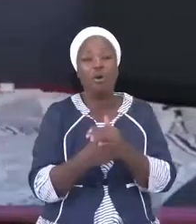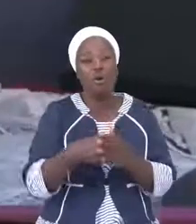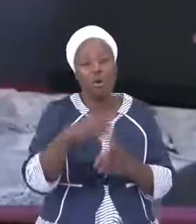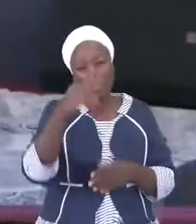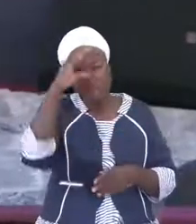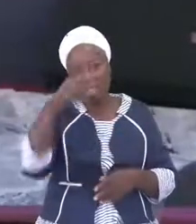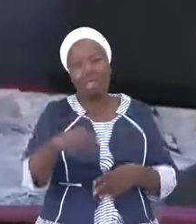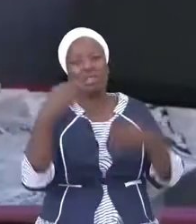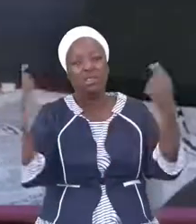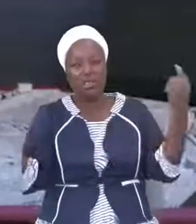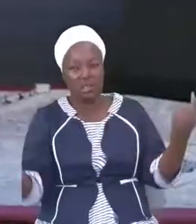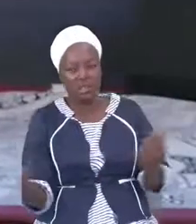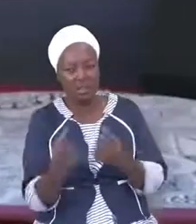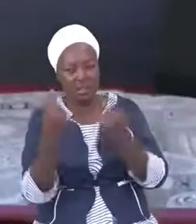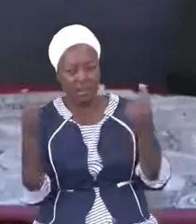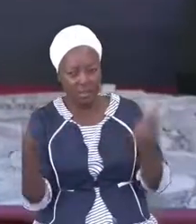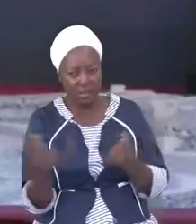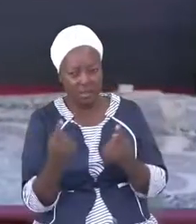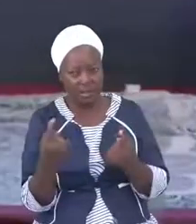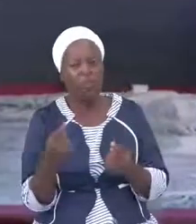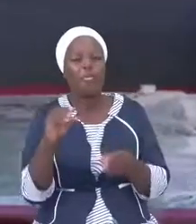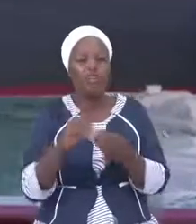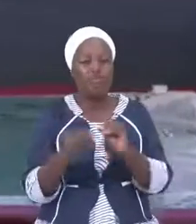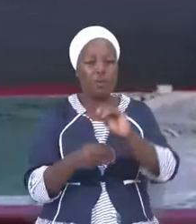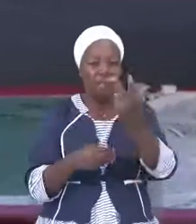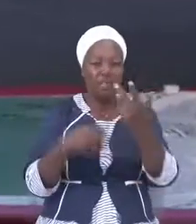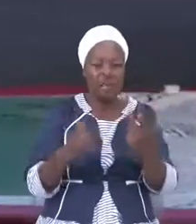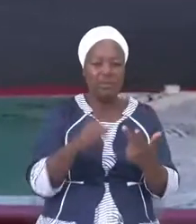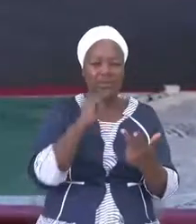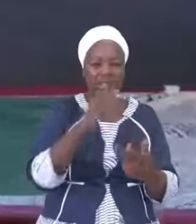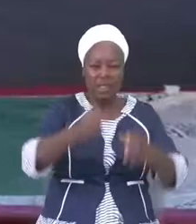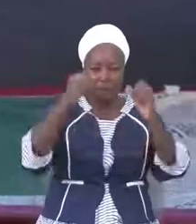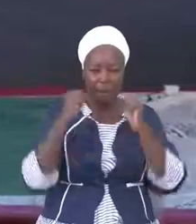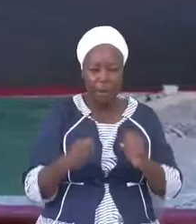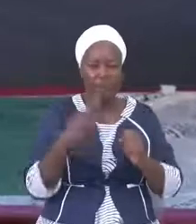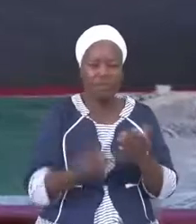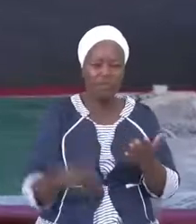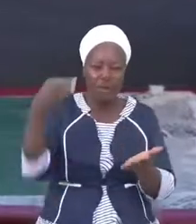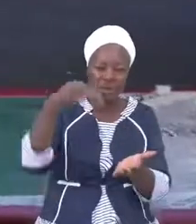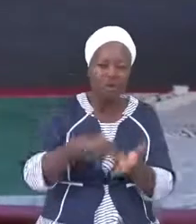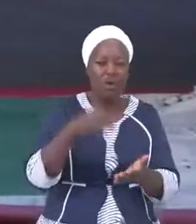Envoie la troisième partie ici.